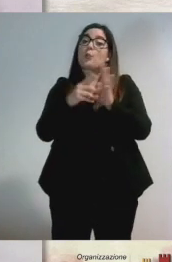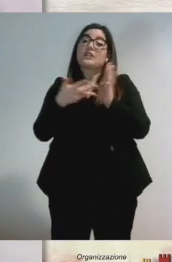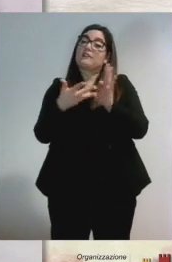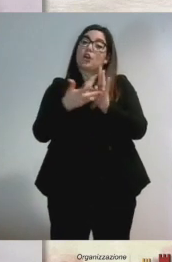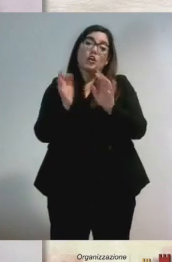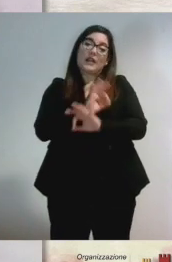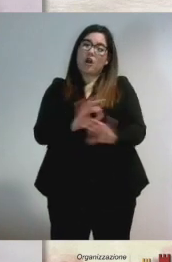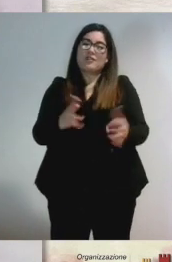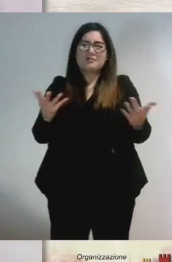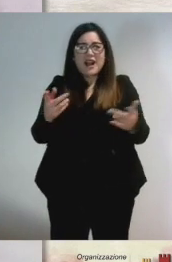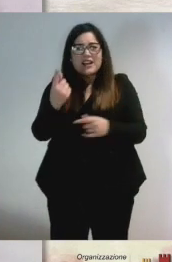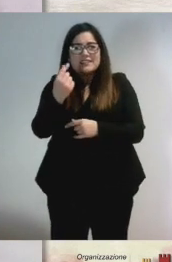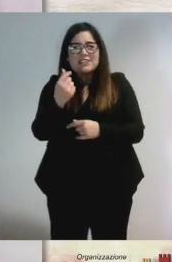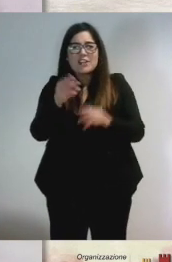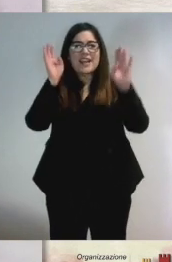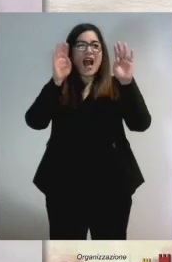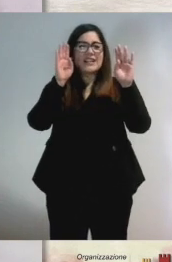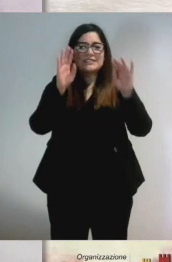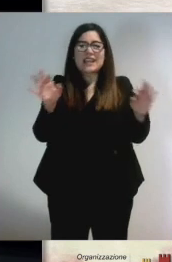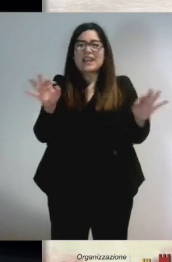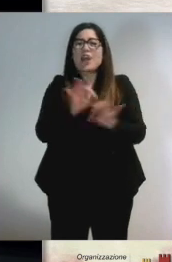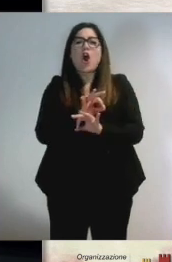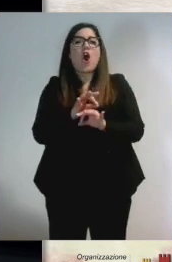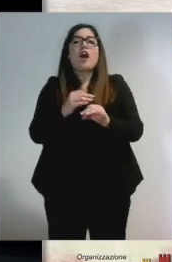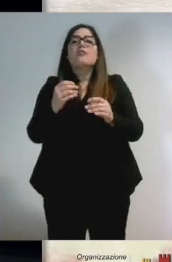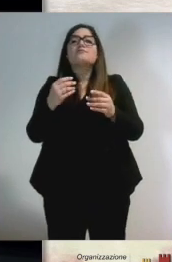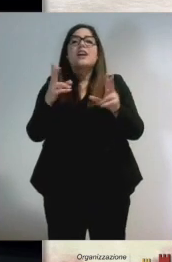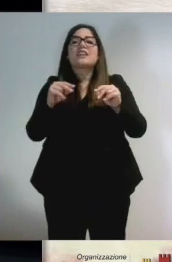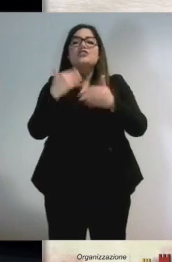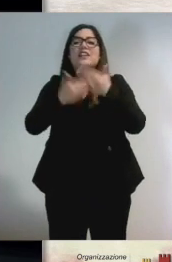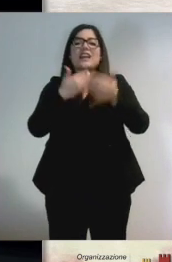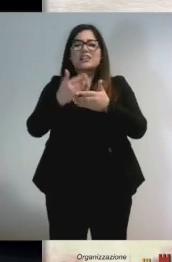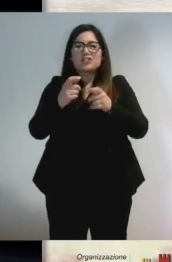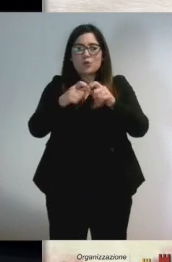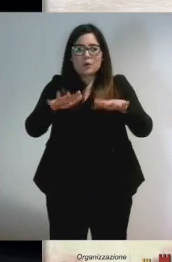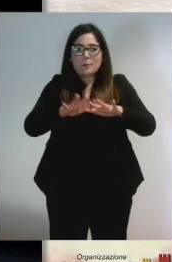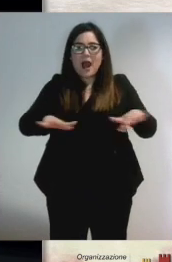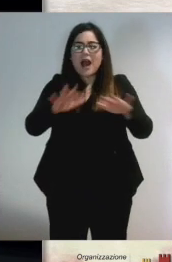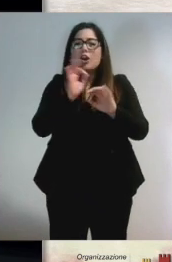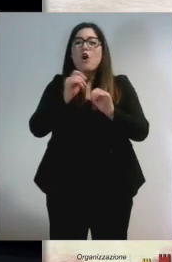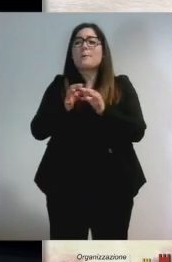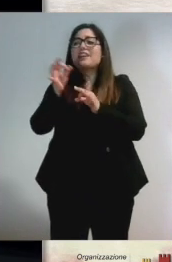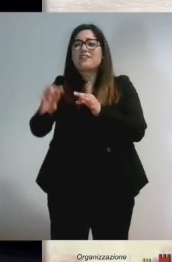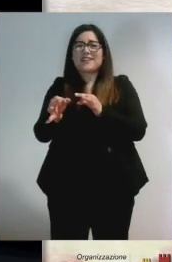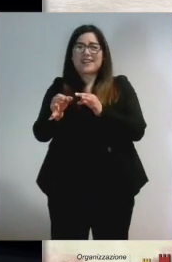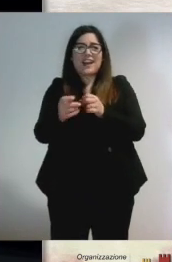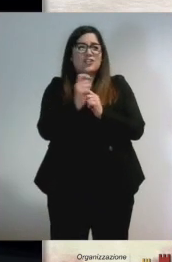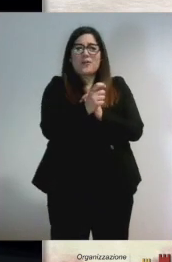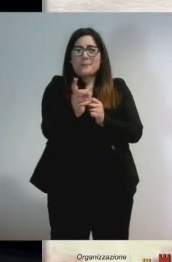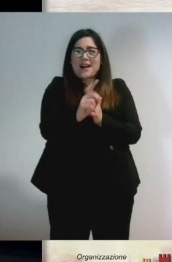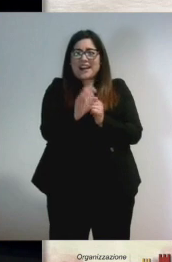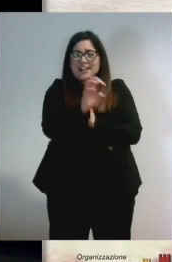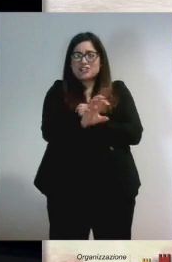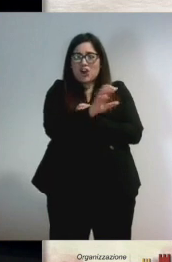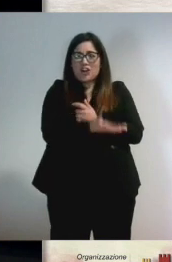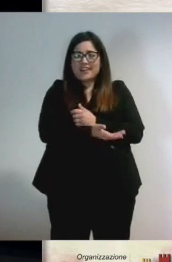asili nido per la rigenerazione urbana i soldi per le periferie Mica sono soldi che spendono le regioni le